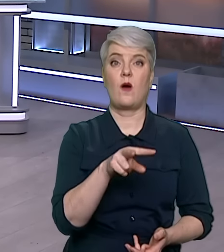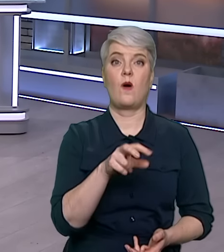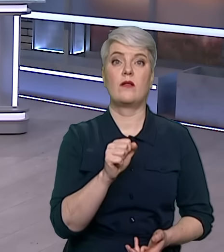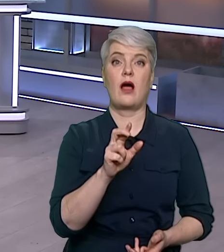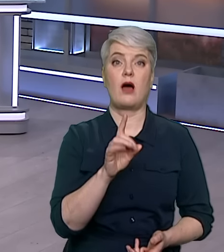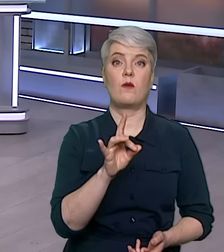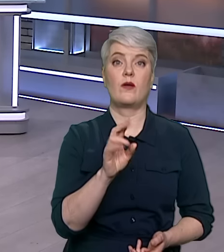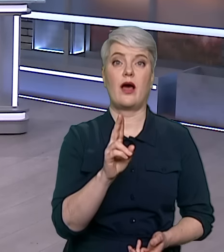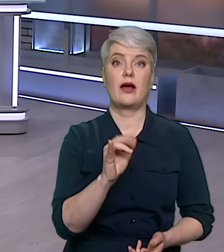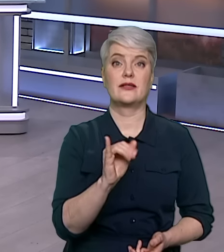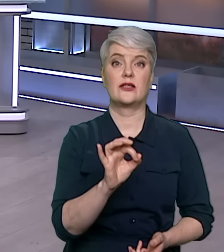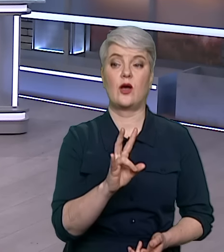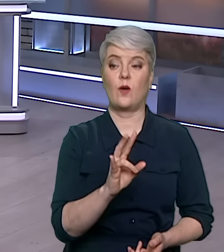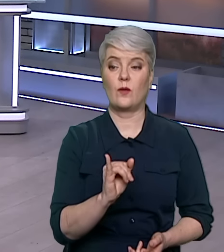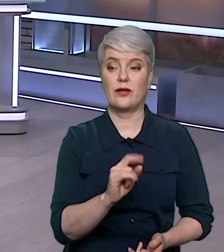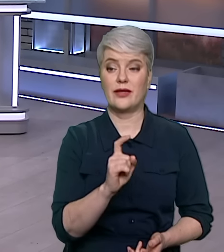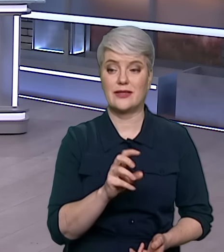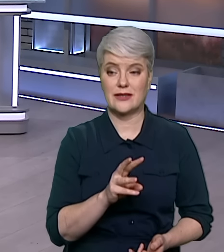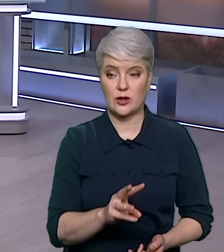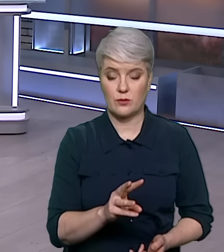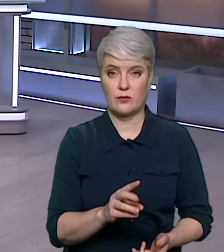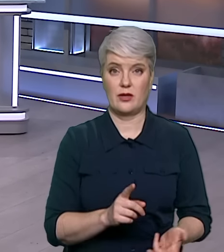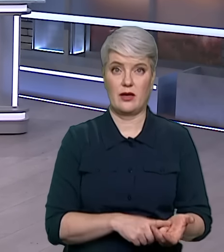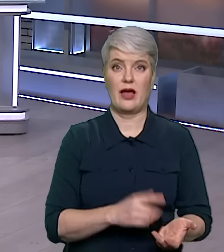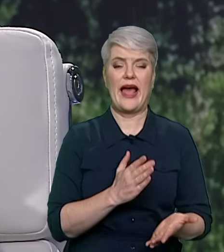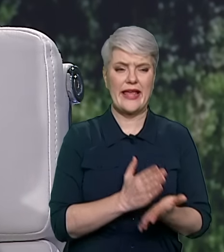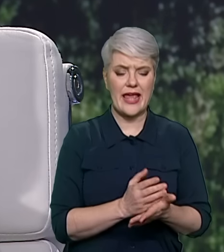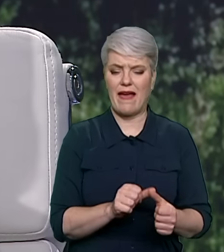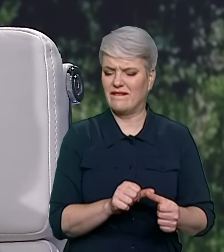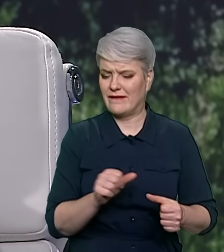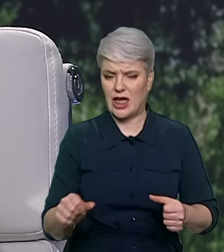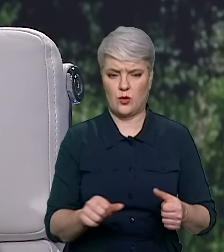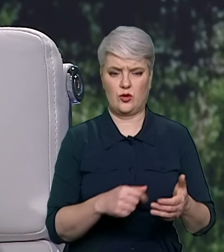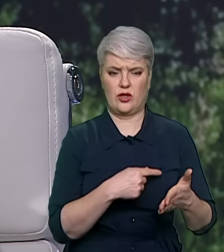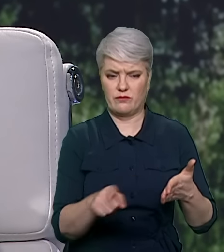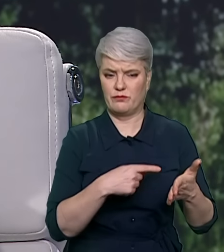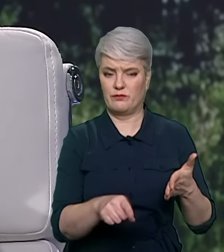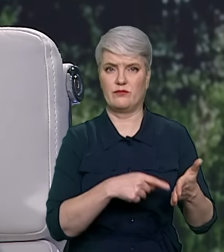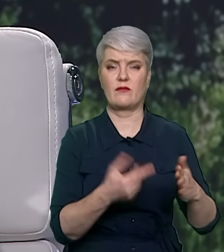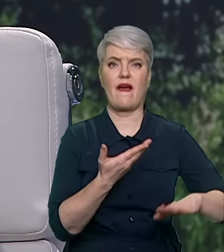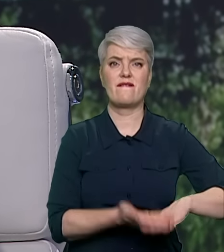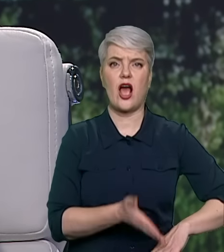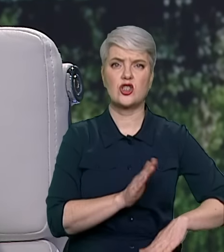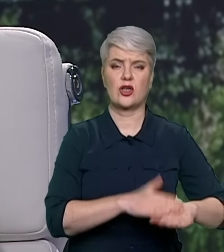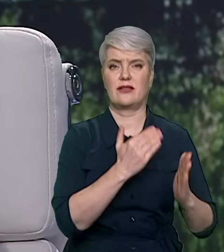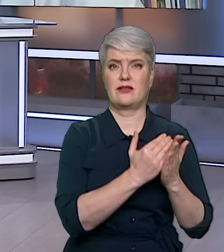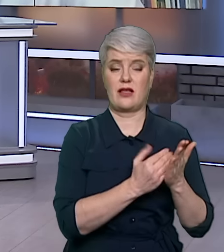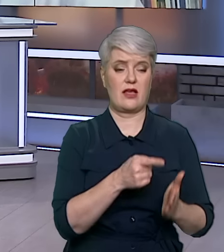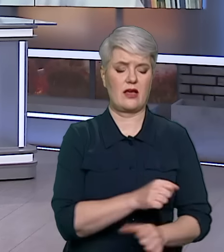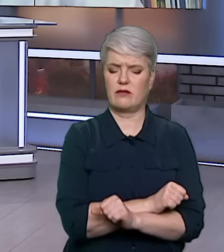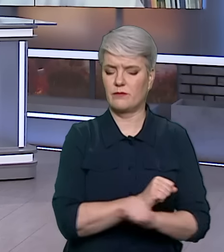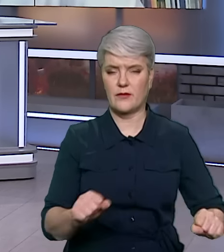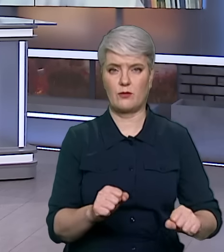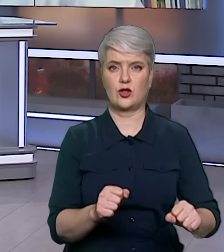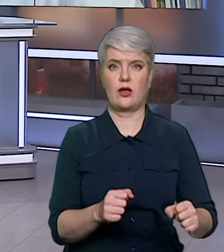колабораціонізм, ну і так далі. Там є виключення важких статей, які точно не можуть бути амністовані чи мобілізовані